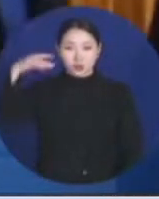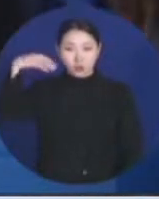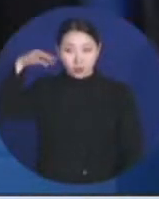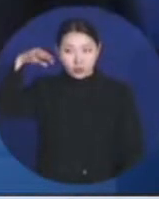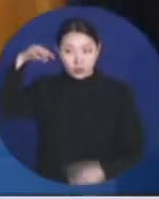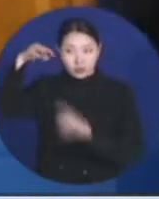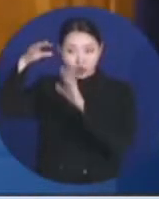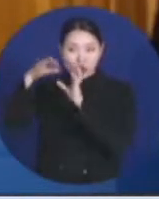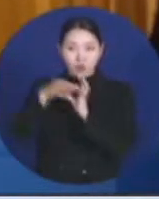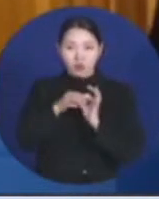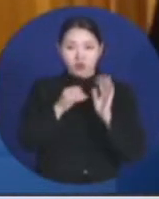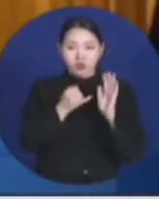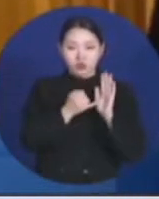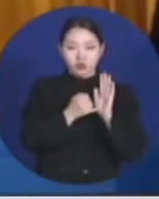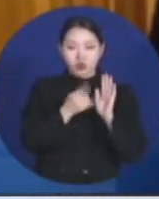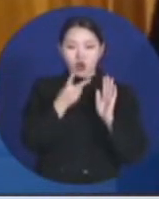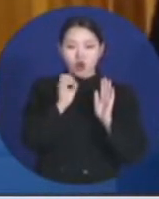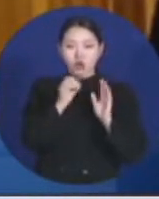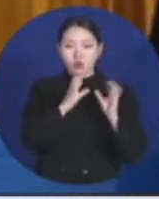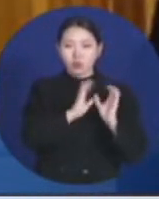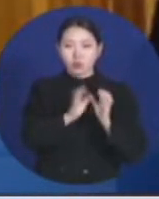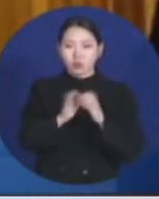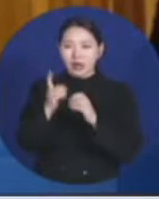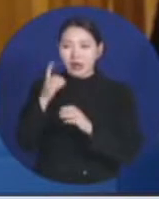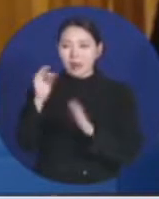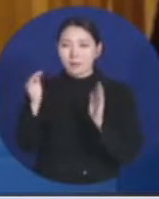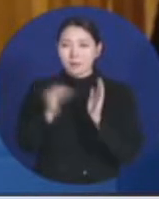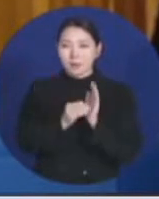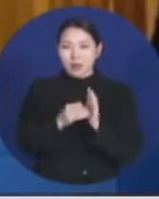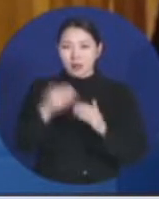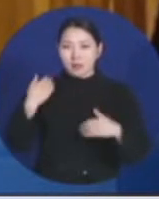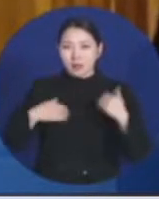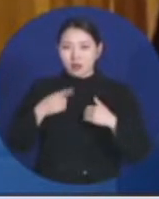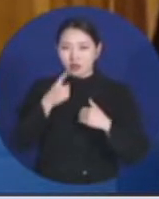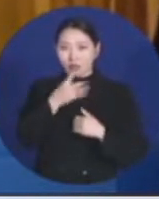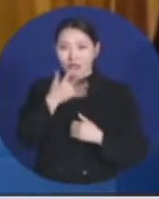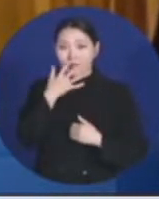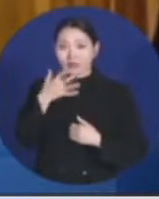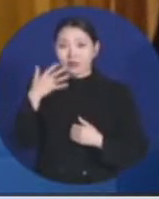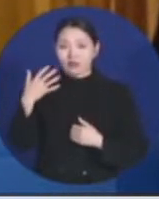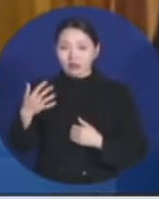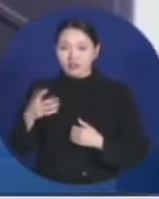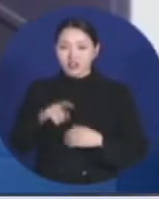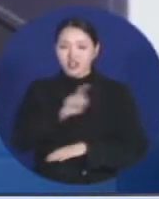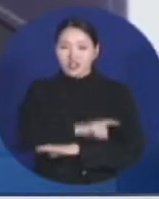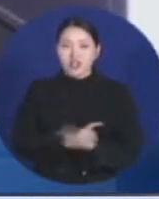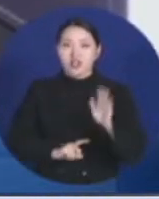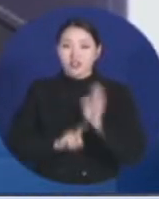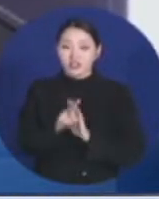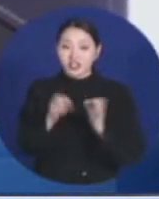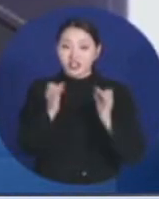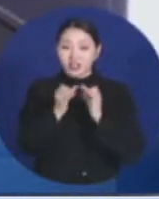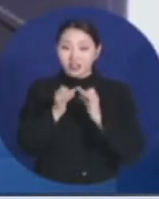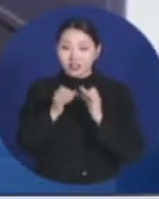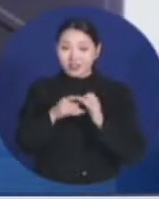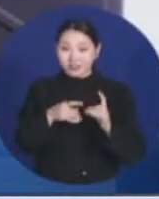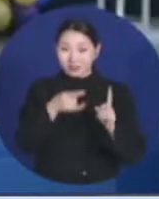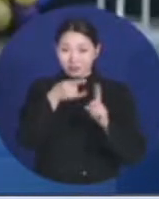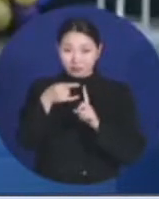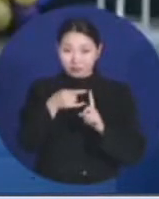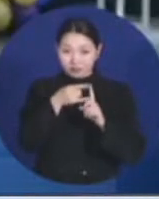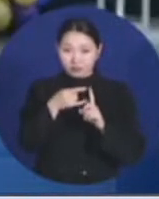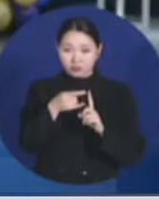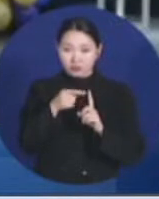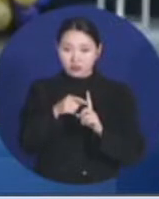Хонхны дугаар 620 бүлгийн 10040 сурагч 155 багш хичээлээ эхлүүллээ. Захим сургуулийн нээлтэнд Жингэлтэй дүүргээс